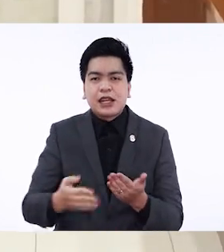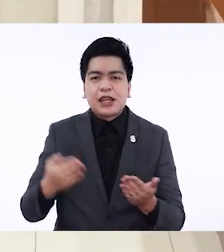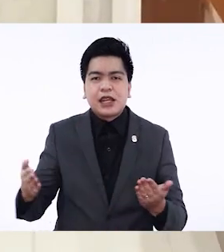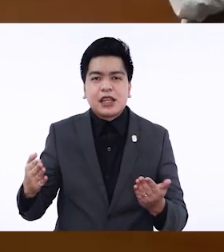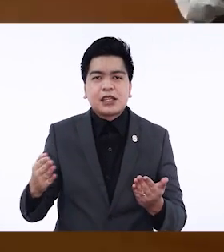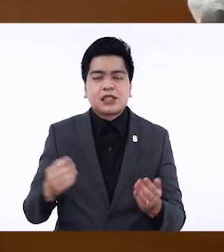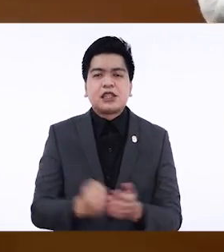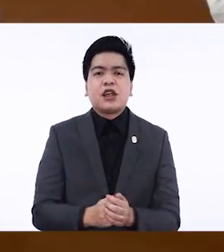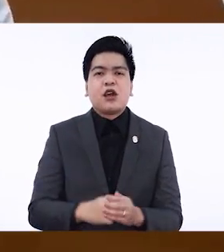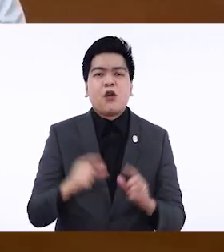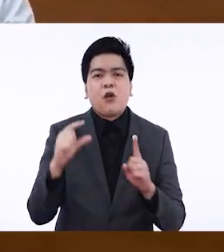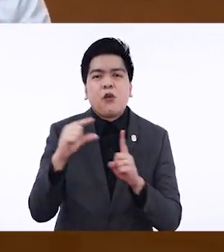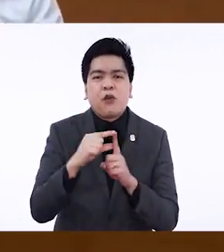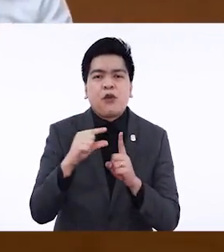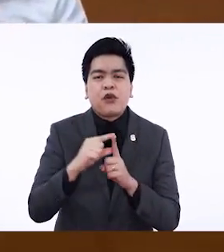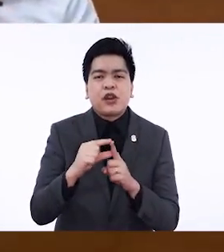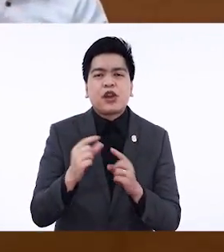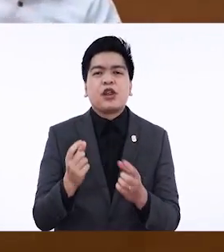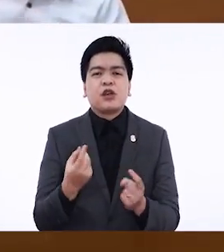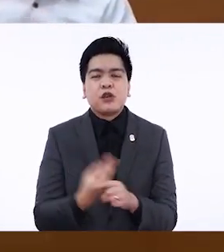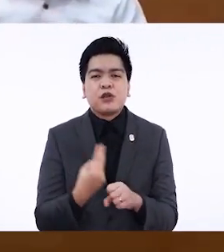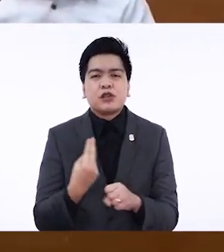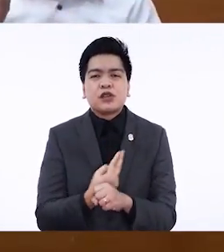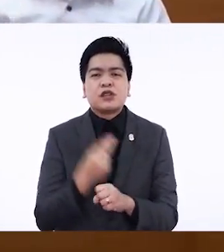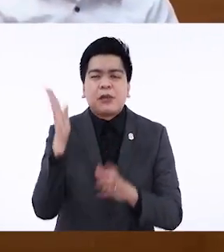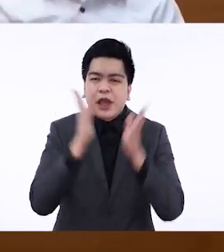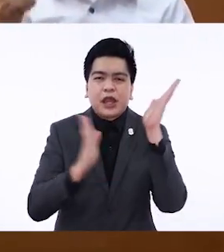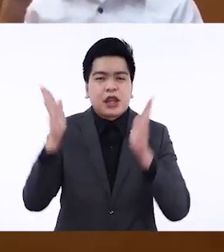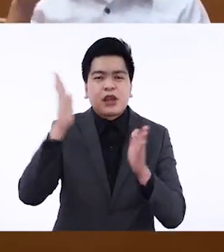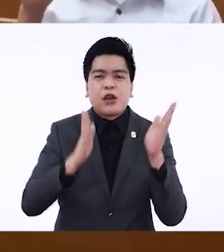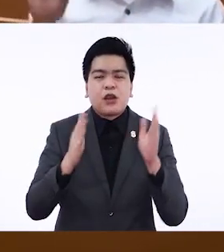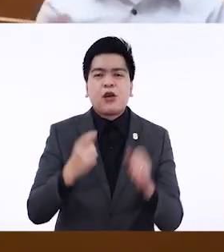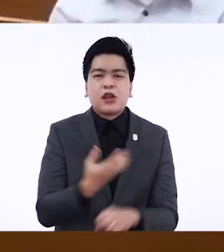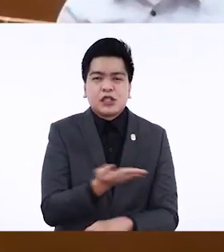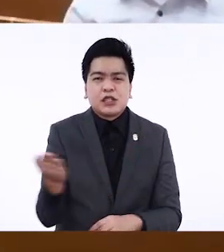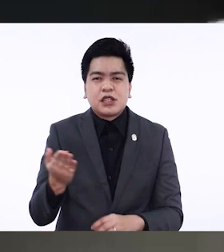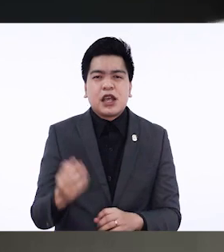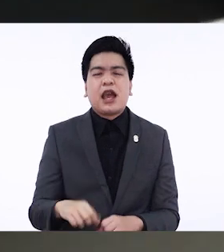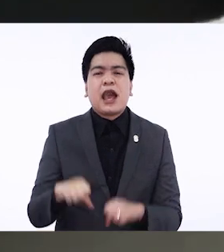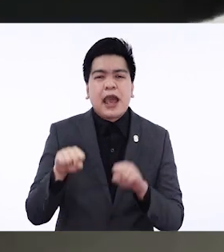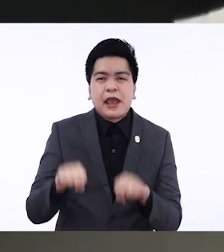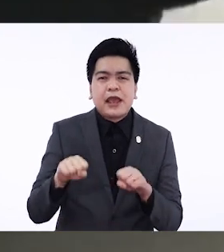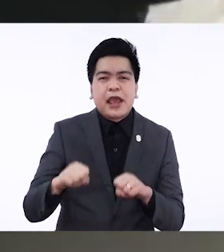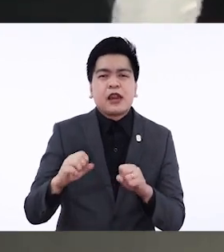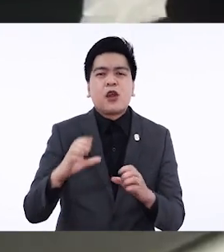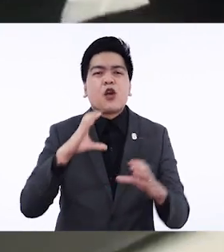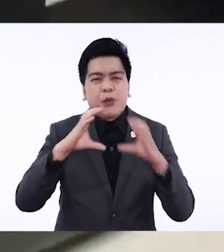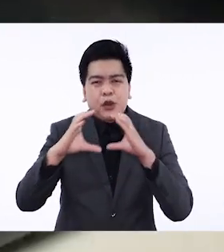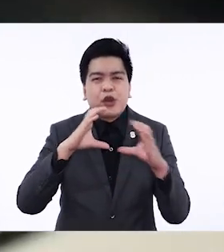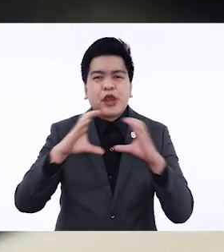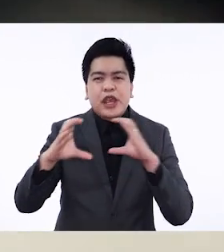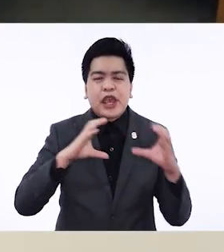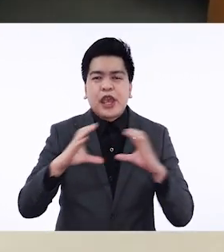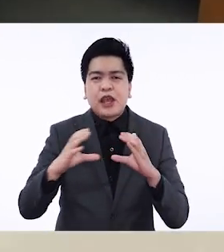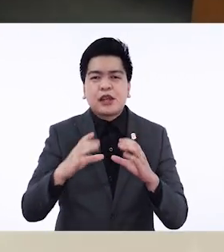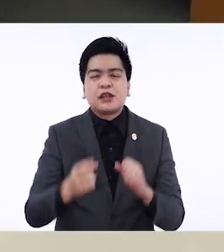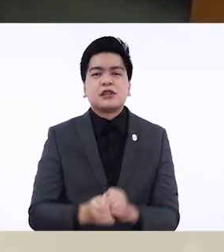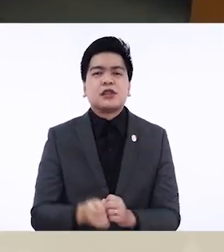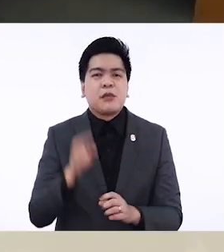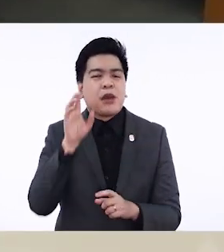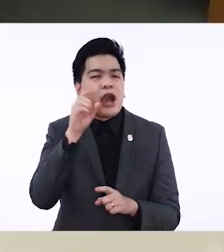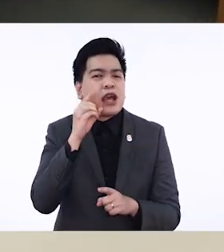ginagamit natin sa paglilingkod upang magawa nilang makipag-communicate sa mga sakop nilang deaf para lalo nila itong